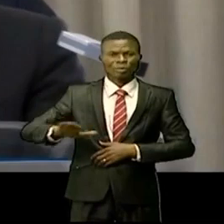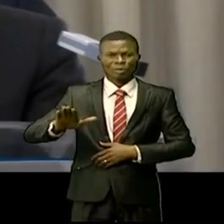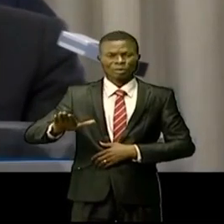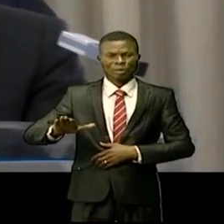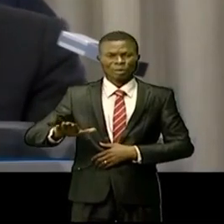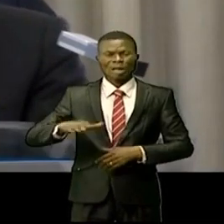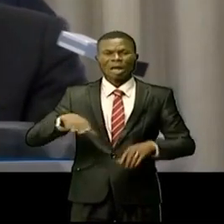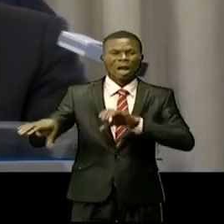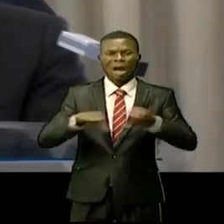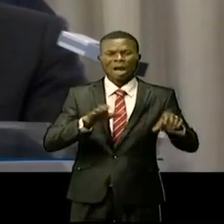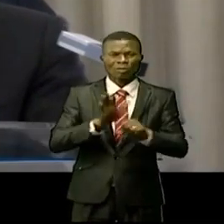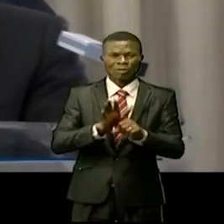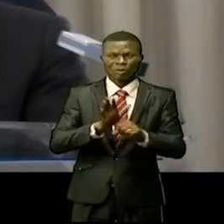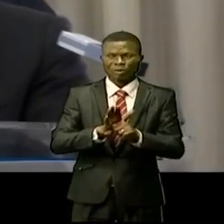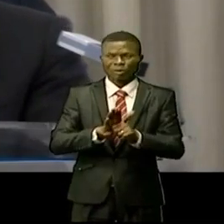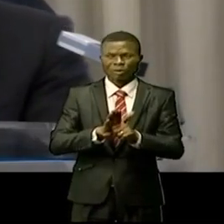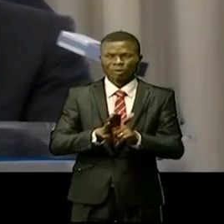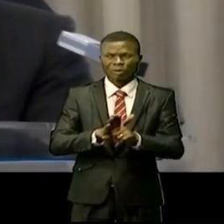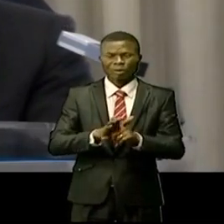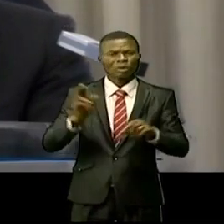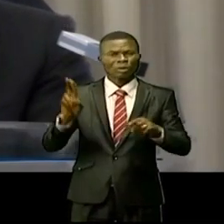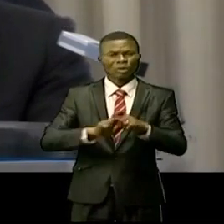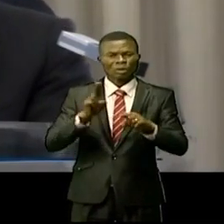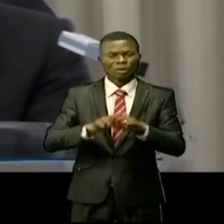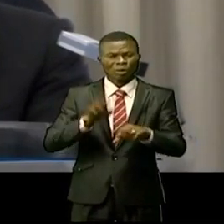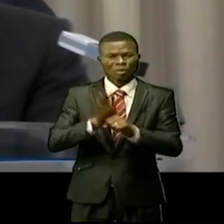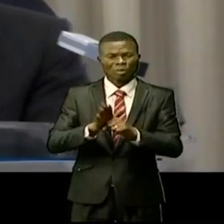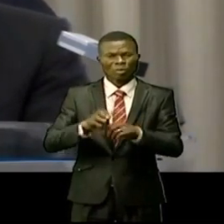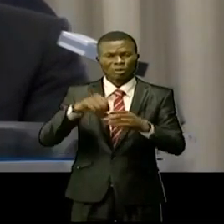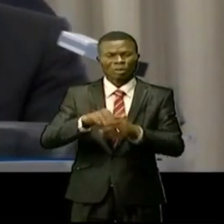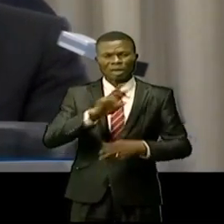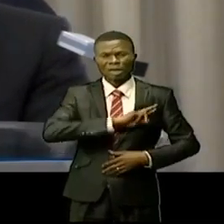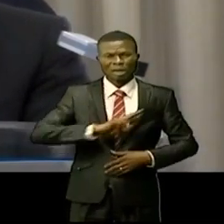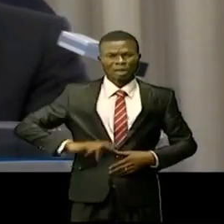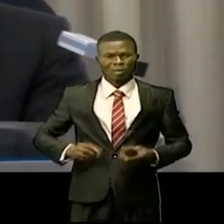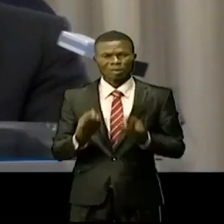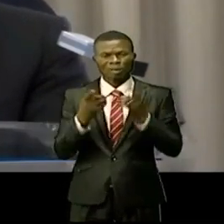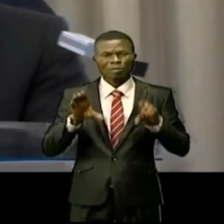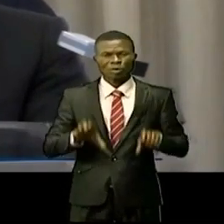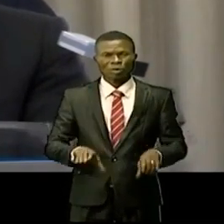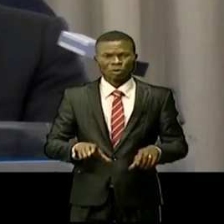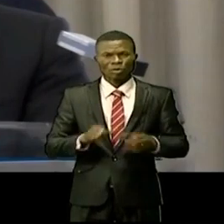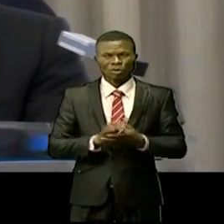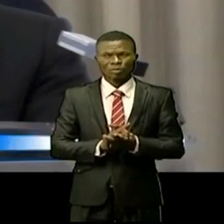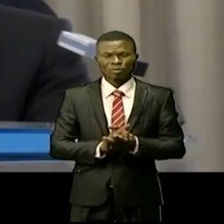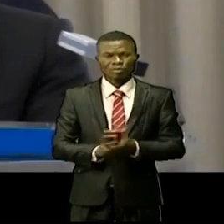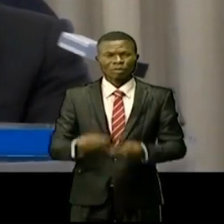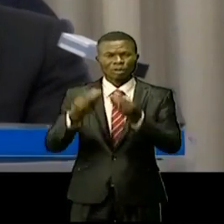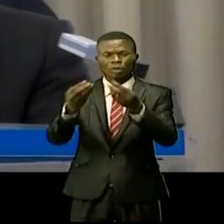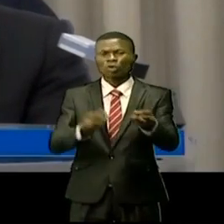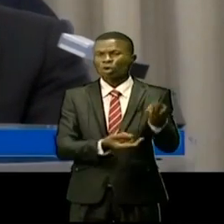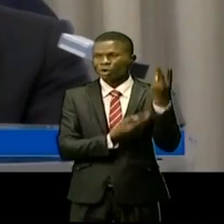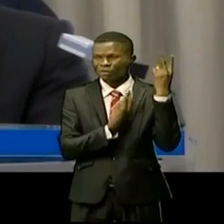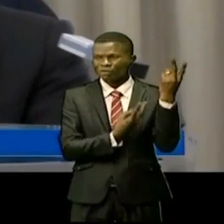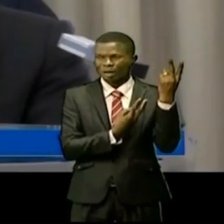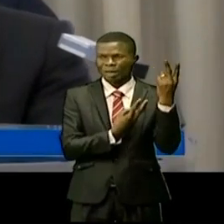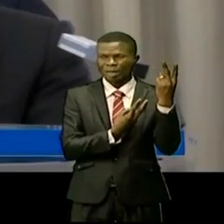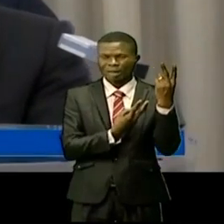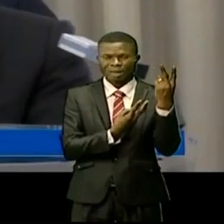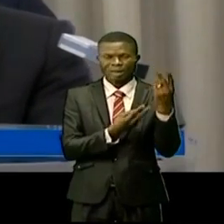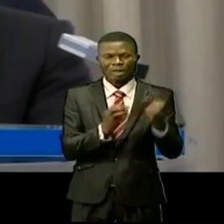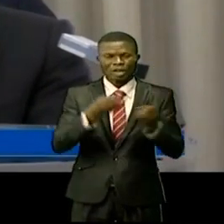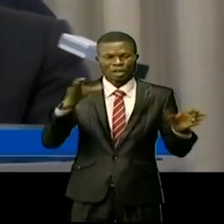l'attractivité et le rayonnement de la République démocratique du Congo. La valorisation durable des ressources